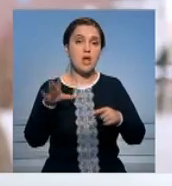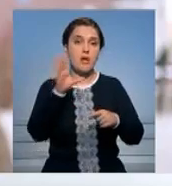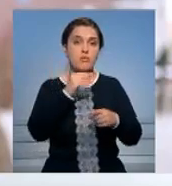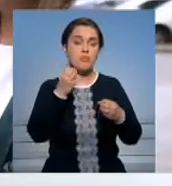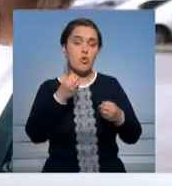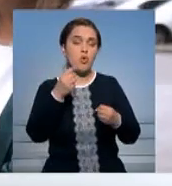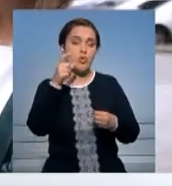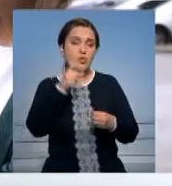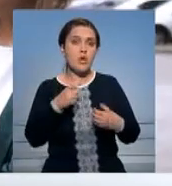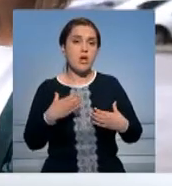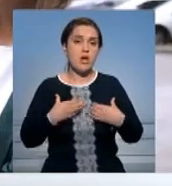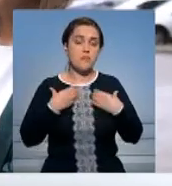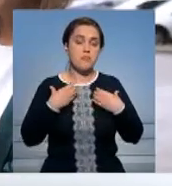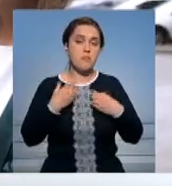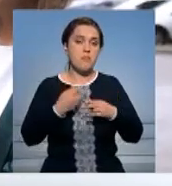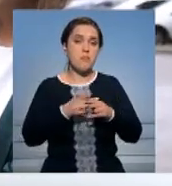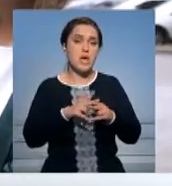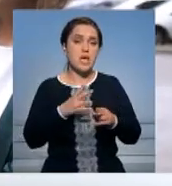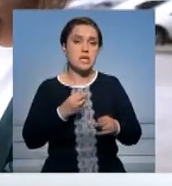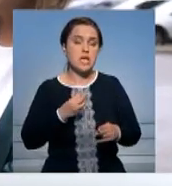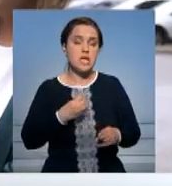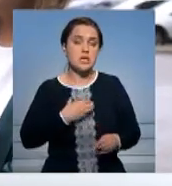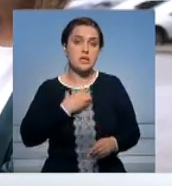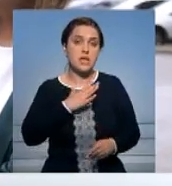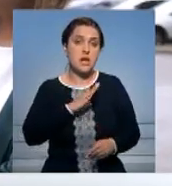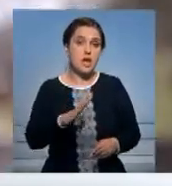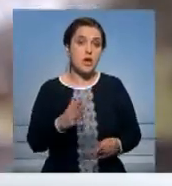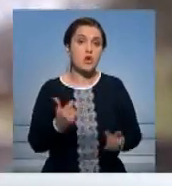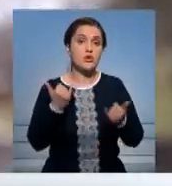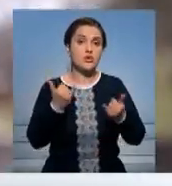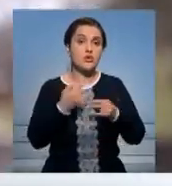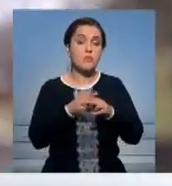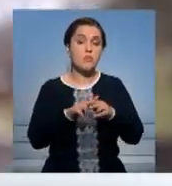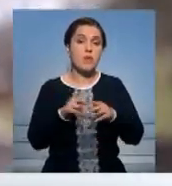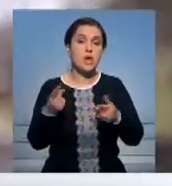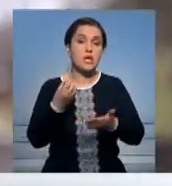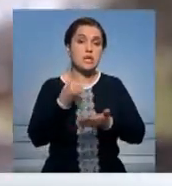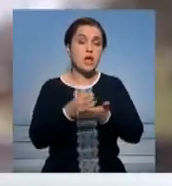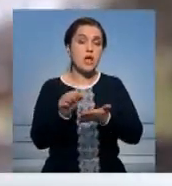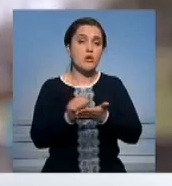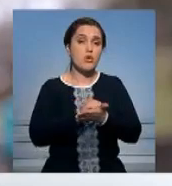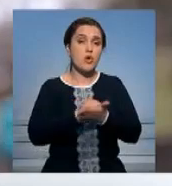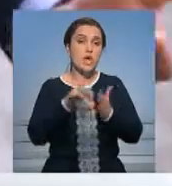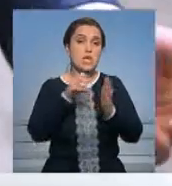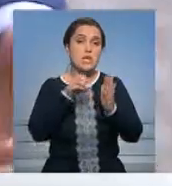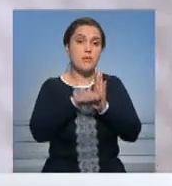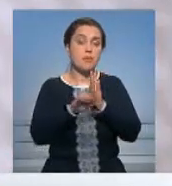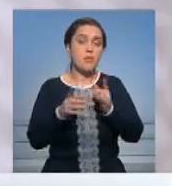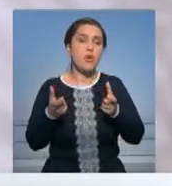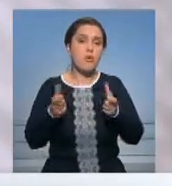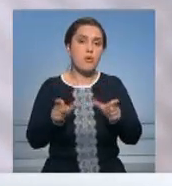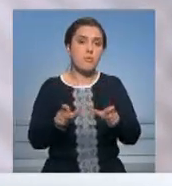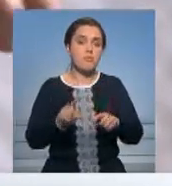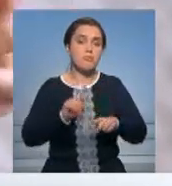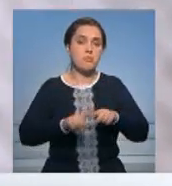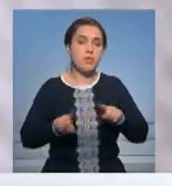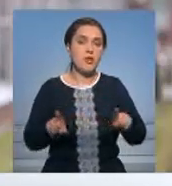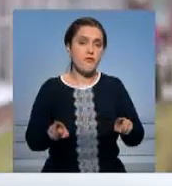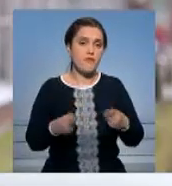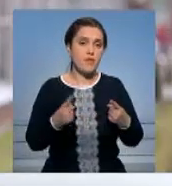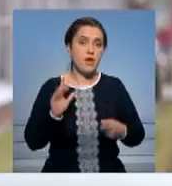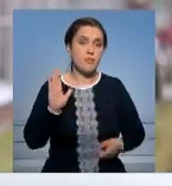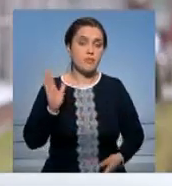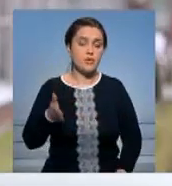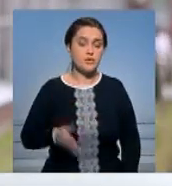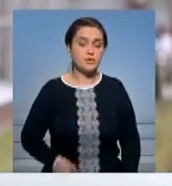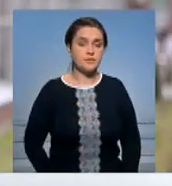краткосрочная паника. По ценным бумагам, не попавших под санкции компаний, аналитики пока прогнозируют быстрое восстановление. Не